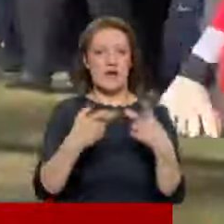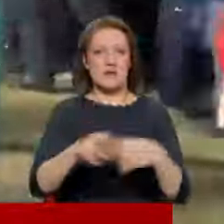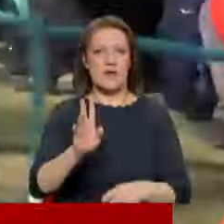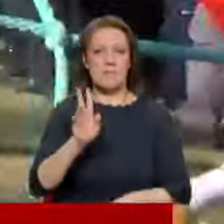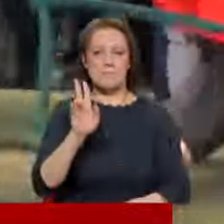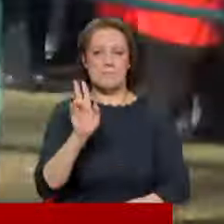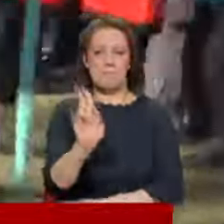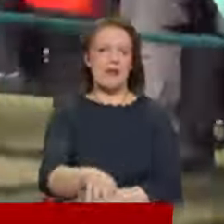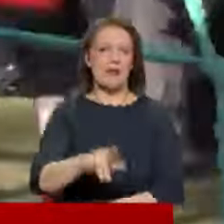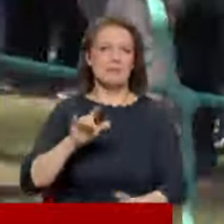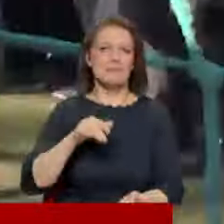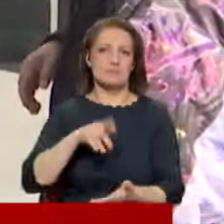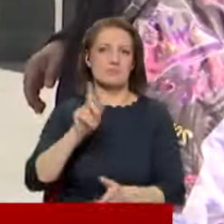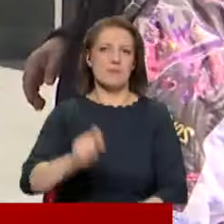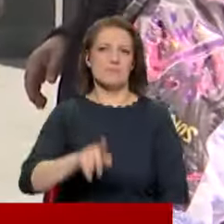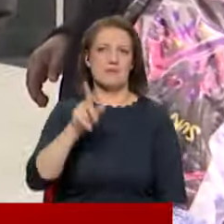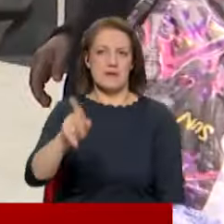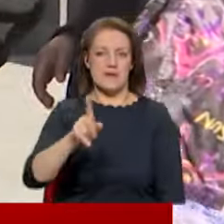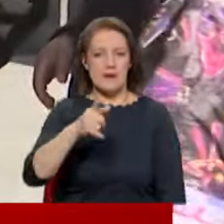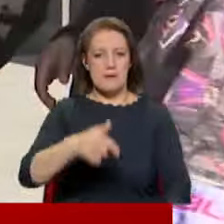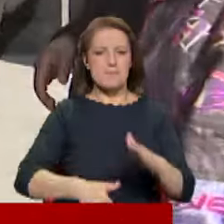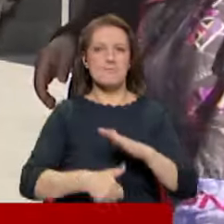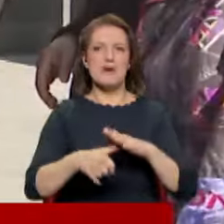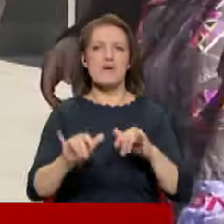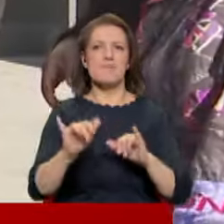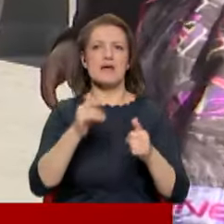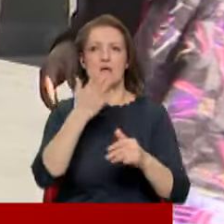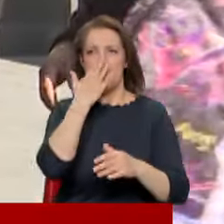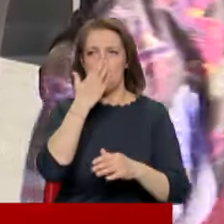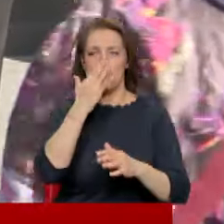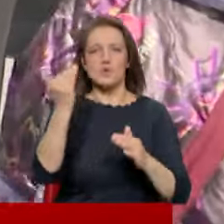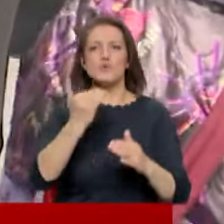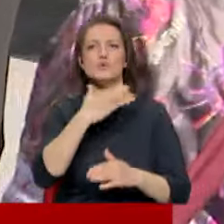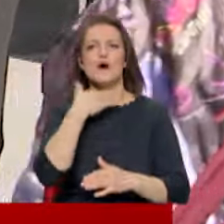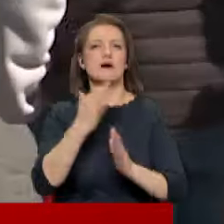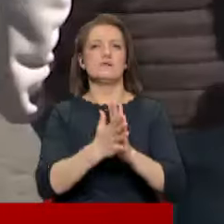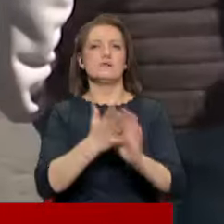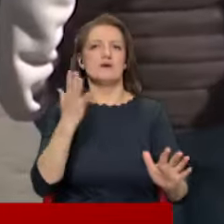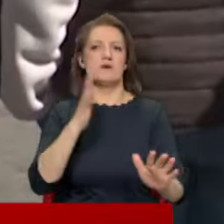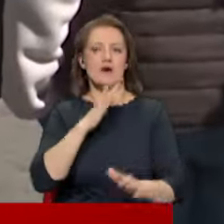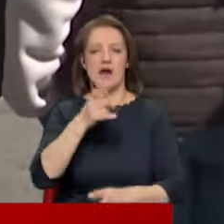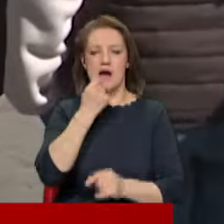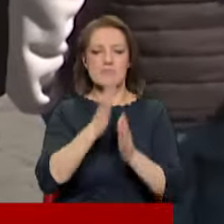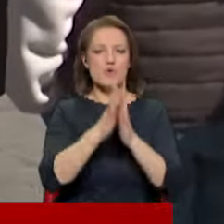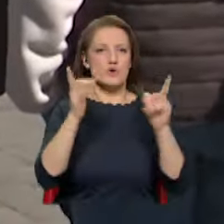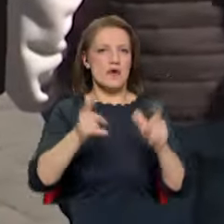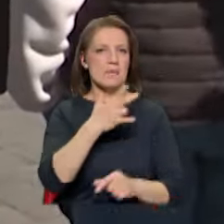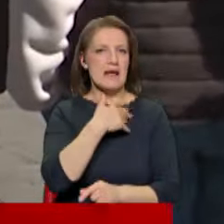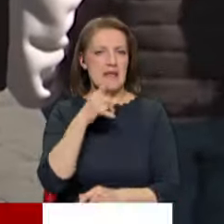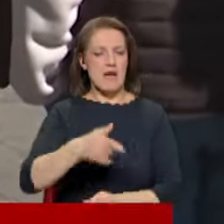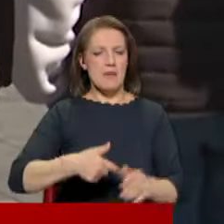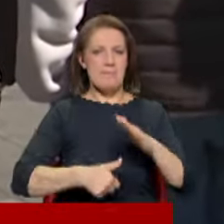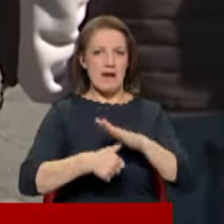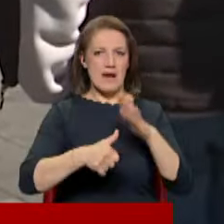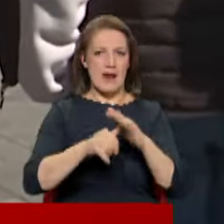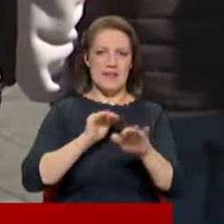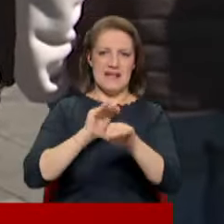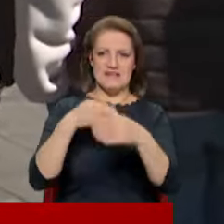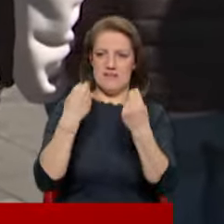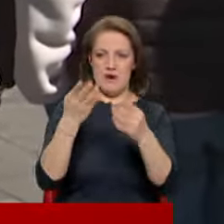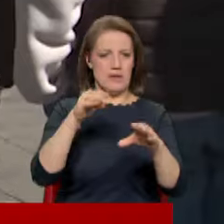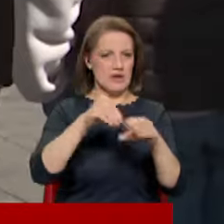penaltı attı. Mansur Yavaş'ın açtığı Başkent marketlerinin önünde ise ucuz et kuyruğu vardı. Ankara Büyükşehir Belediyesi başkentlere destek